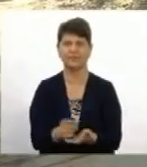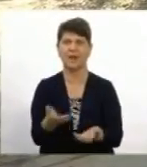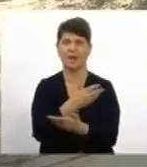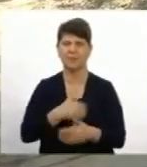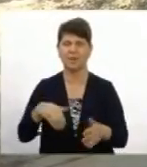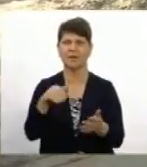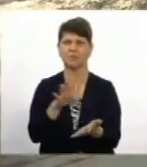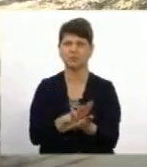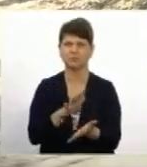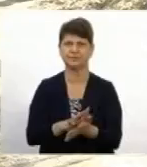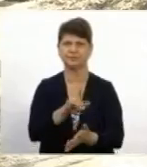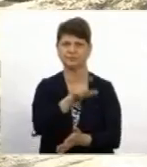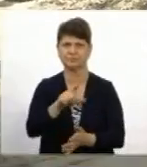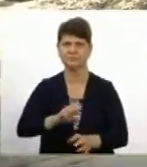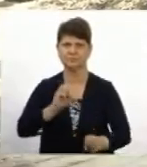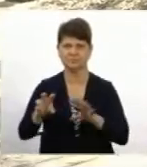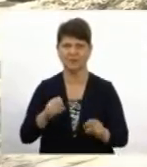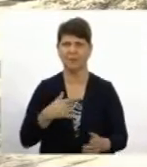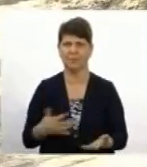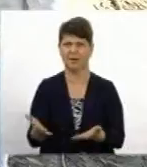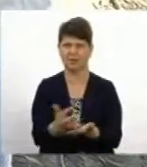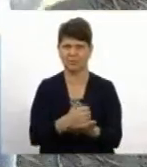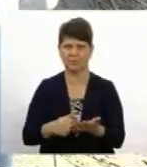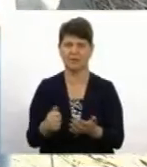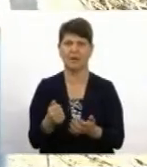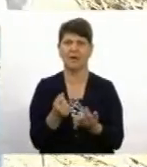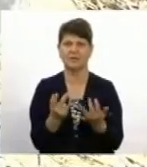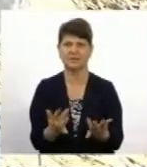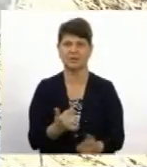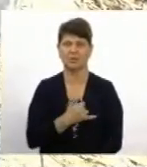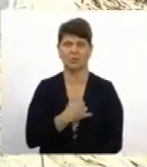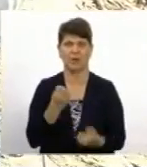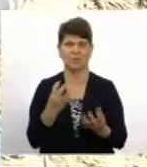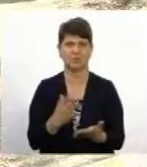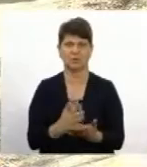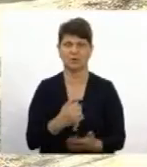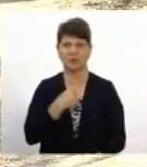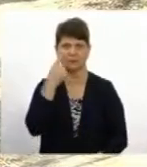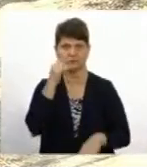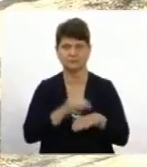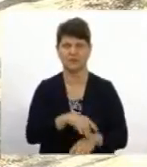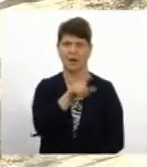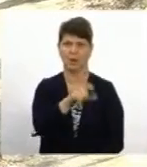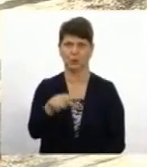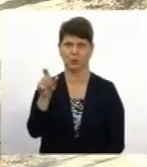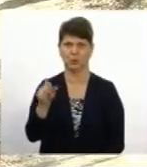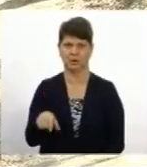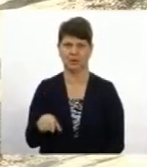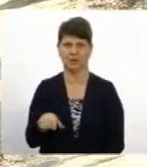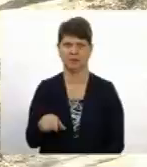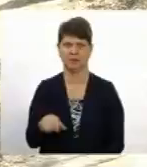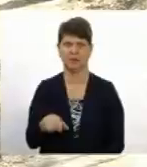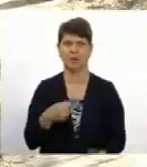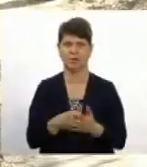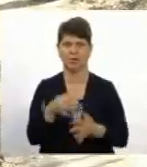мусора, скільки людей розкидається, все, і просто наскільки у нас просто я замічаю, просто люди до